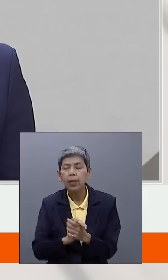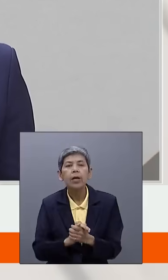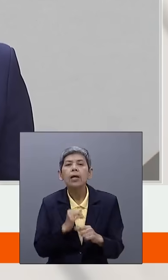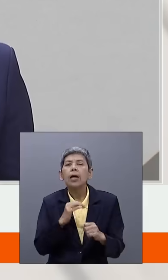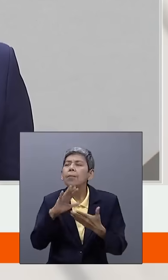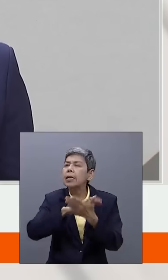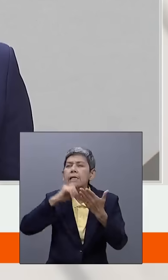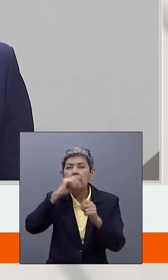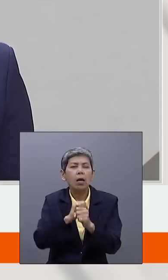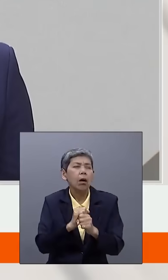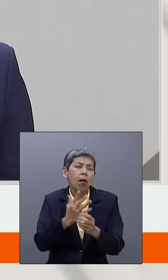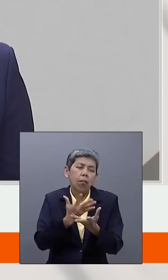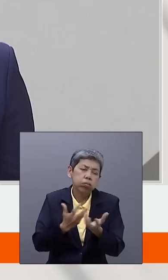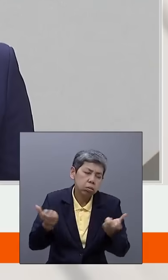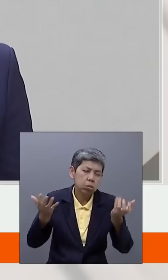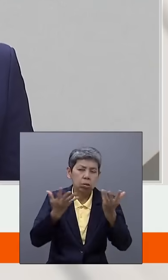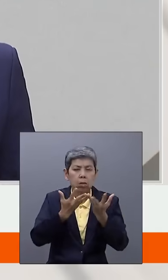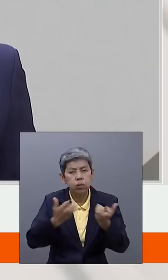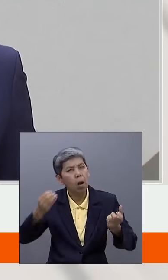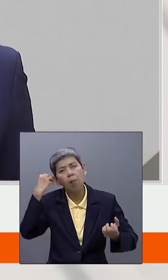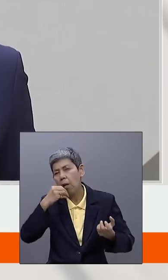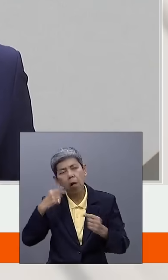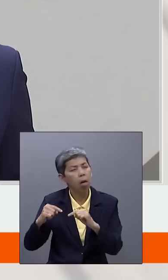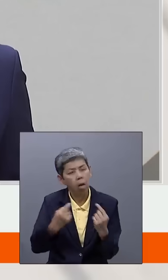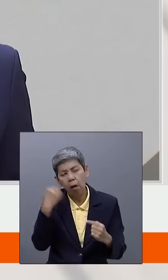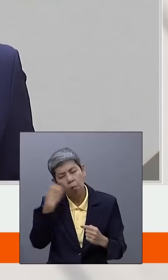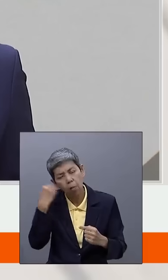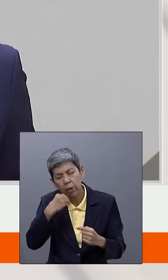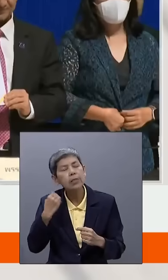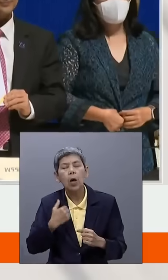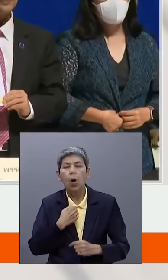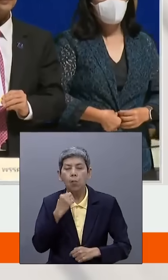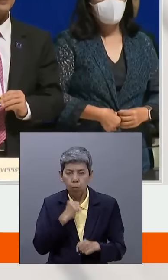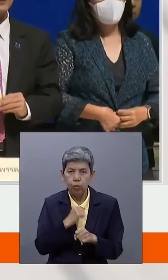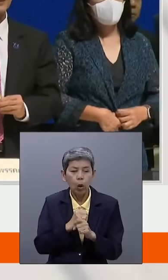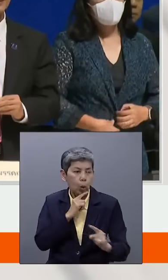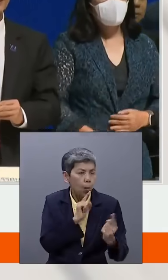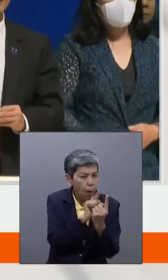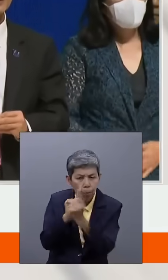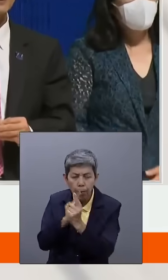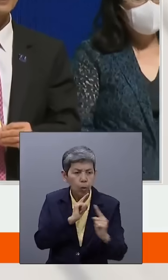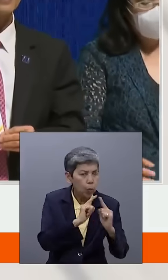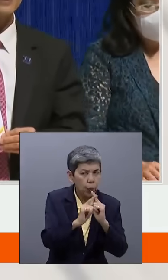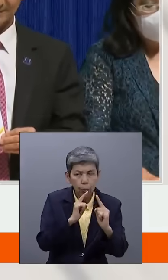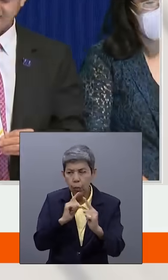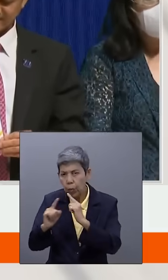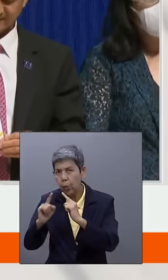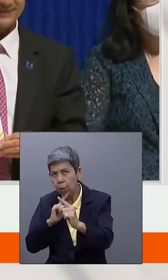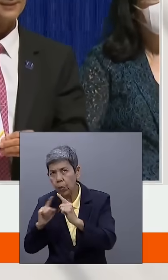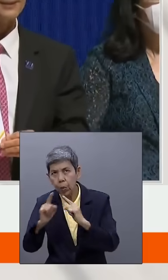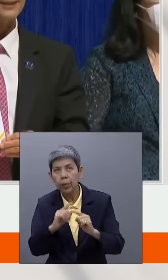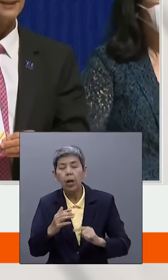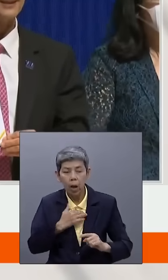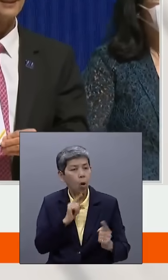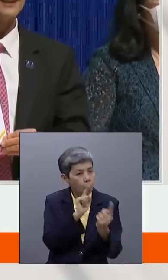กับความสูญเสียความขัดแย้งมากแล้วนะครับผมเองเนี่ยเดินสายคุยกับทุกปีทุกฝ่ายหลังๆผมก็คุย